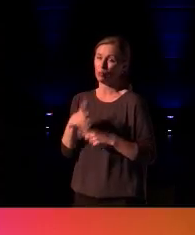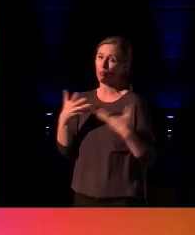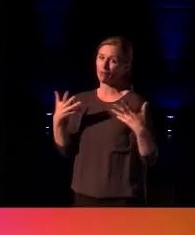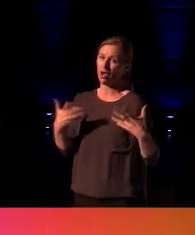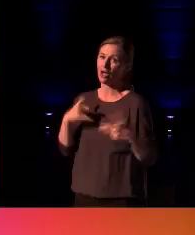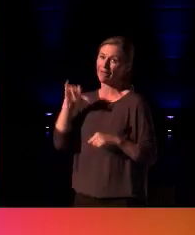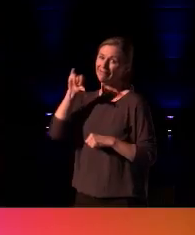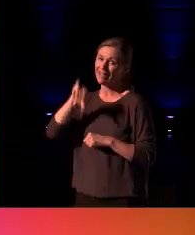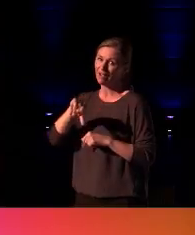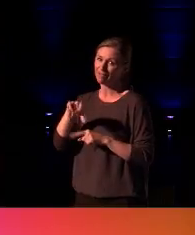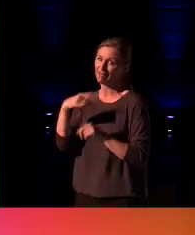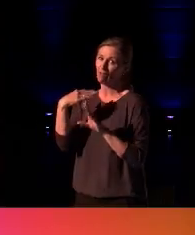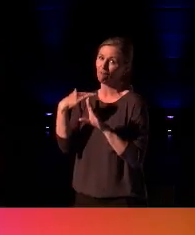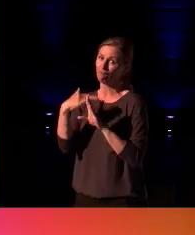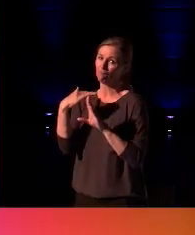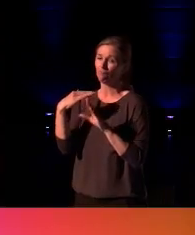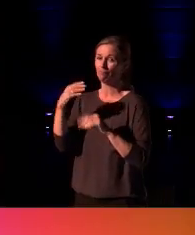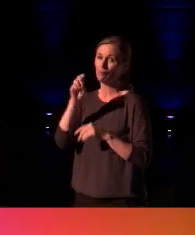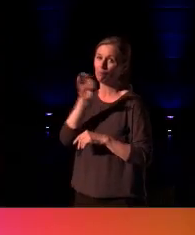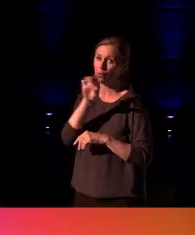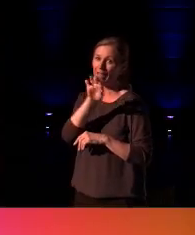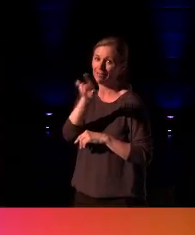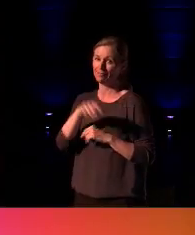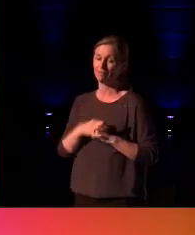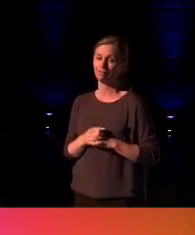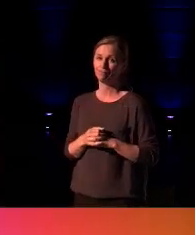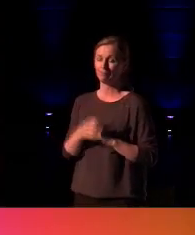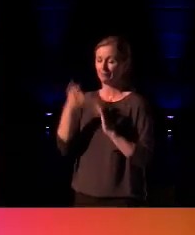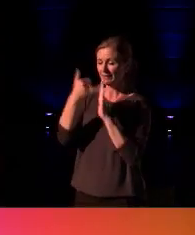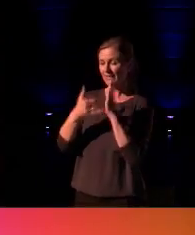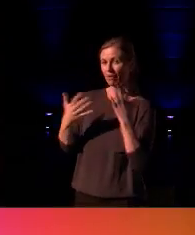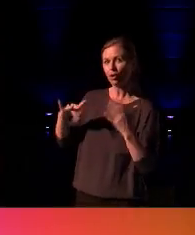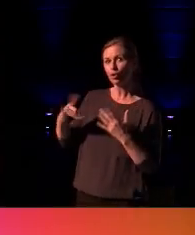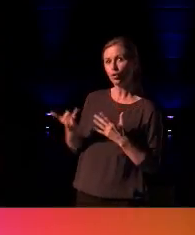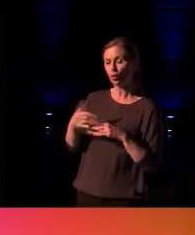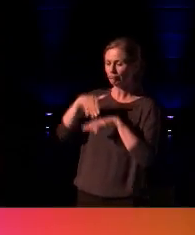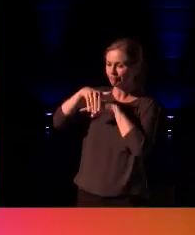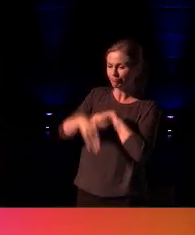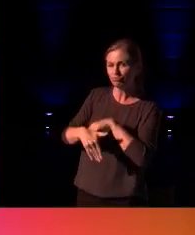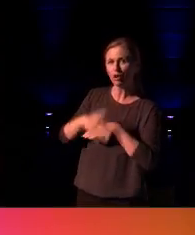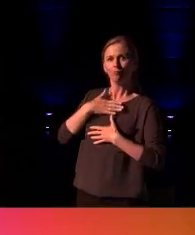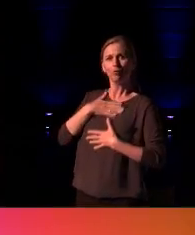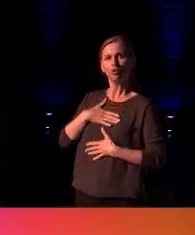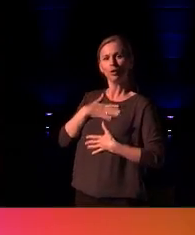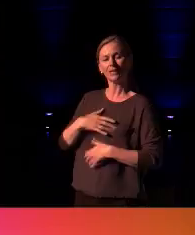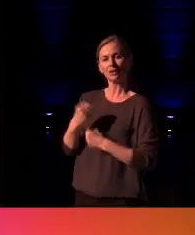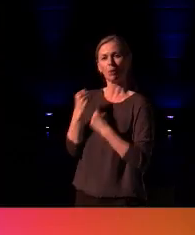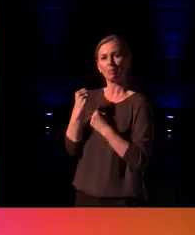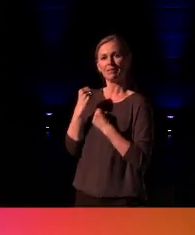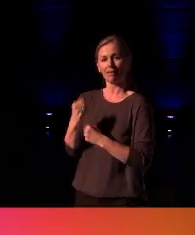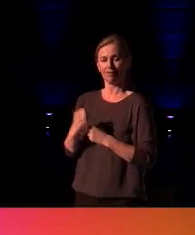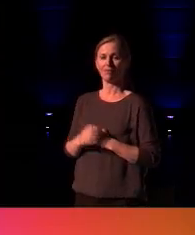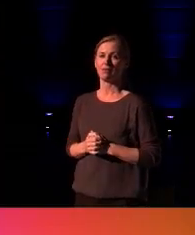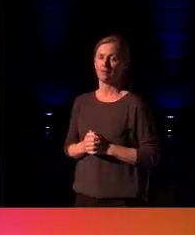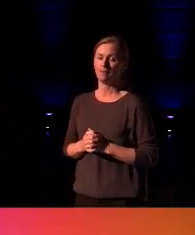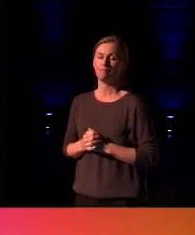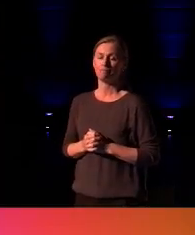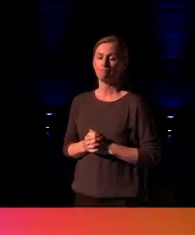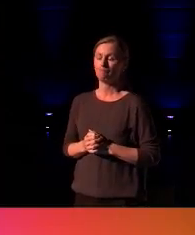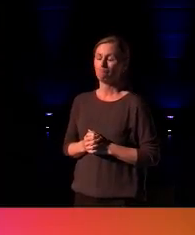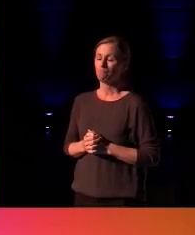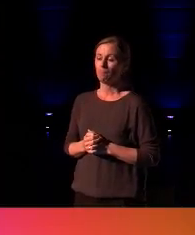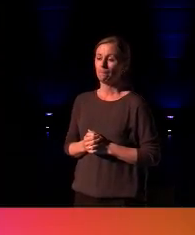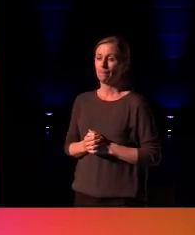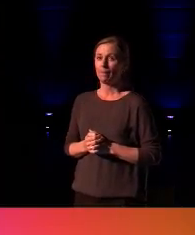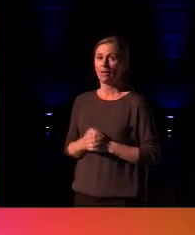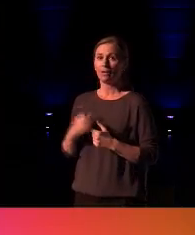et negativt fortegn. Og det går på en nedgang i fysiologisk kapasitet. Og det,